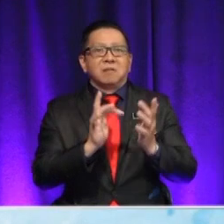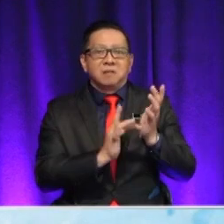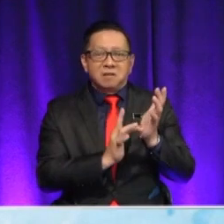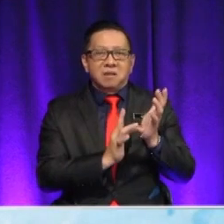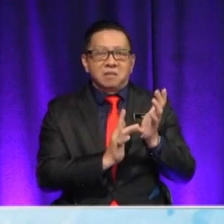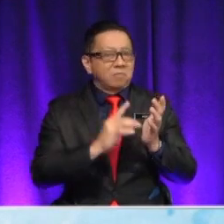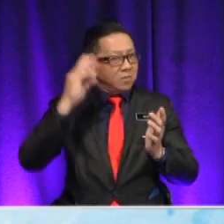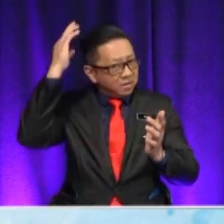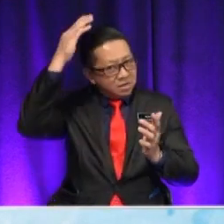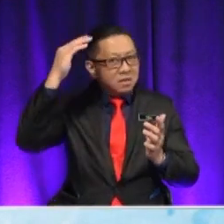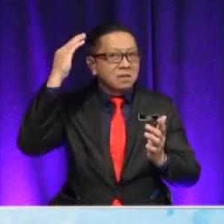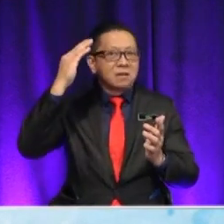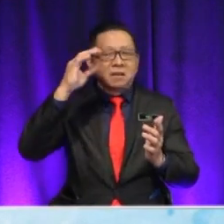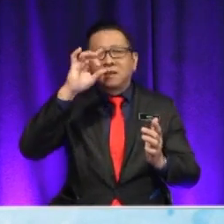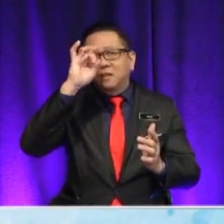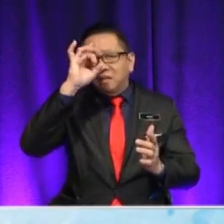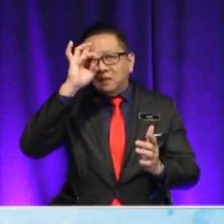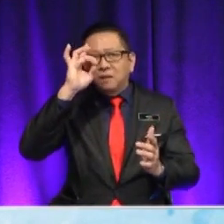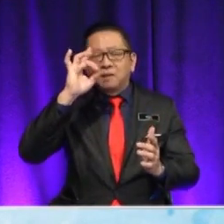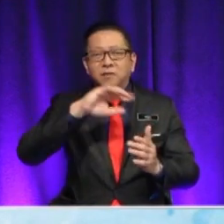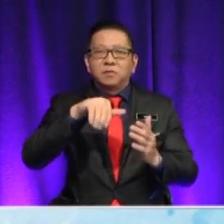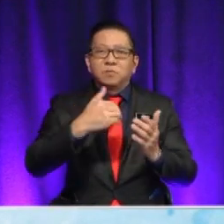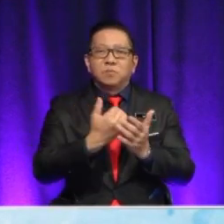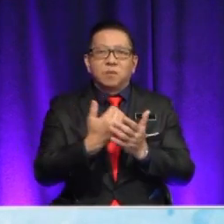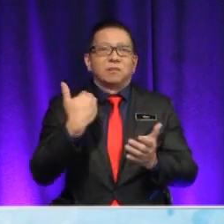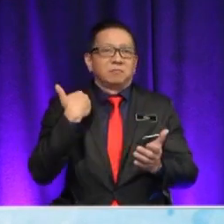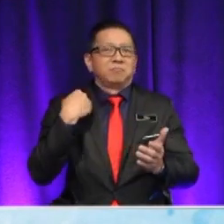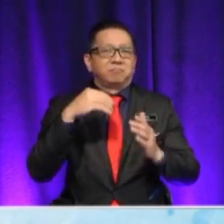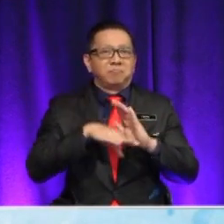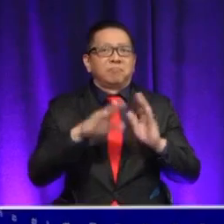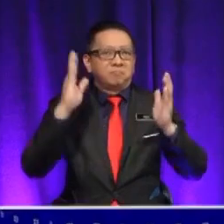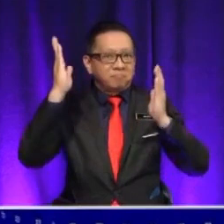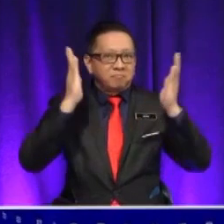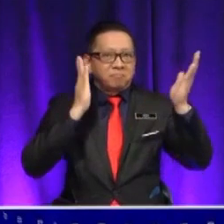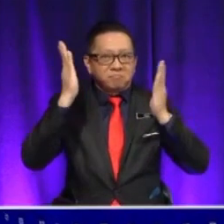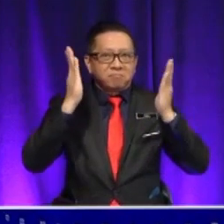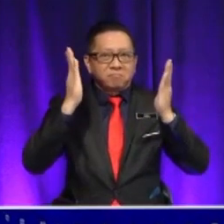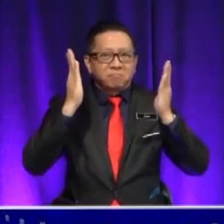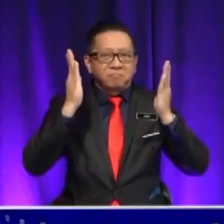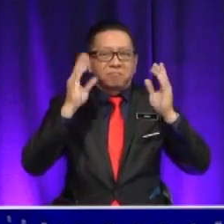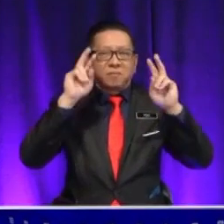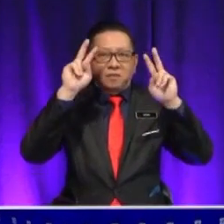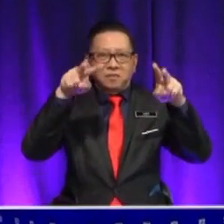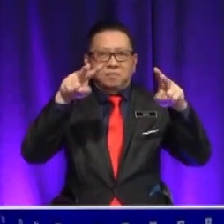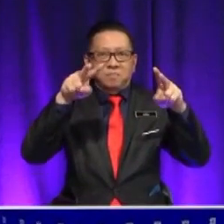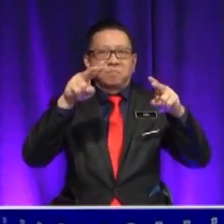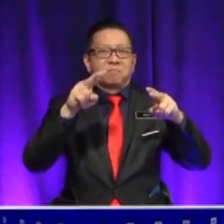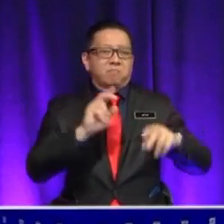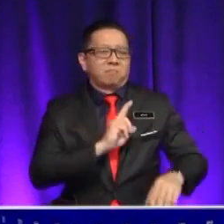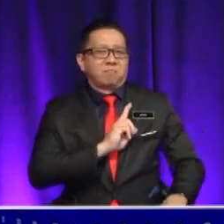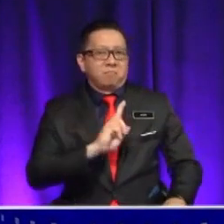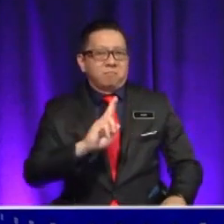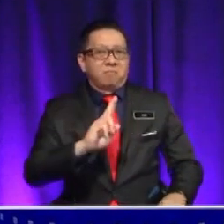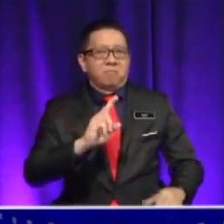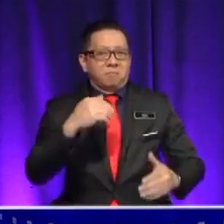juga lain-lain. Okey, jadi kita lihat pada agama ni sendiri sebenarnya dapat memberikan